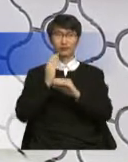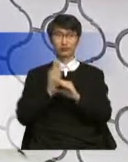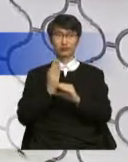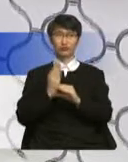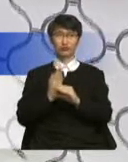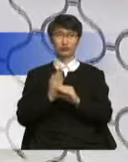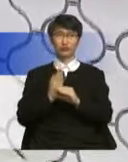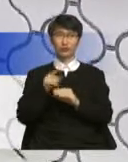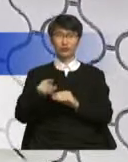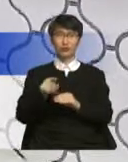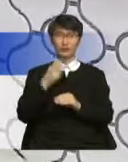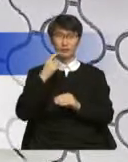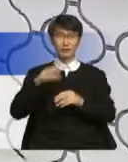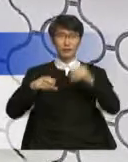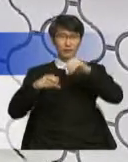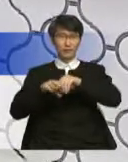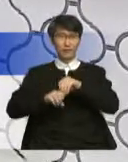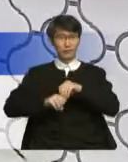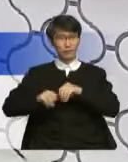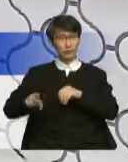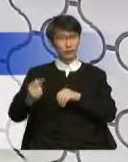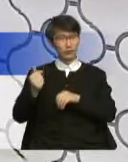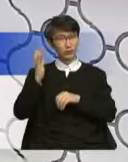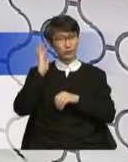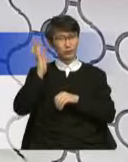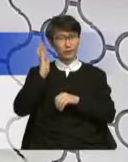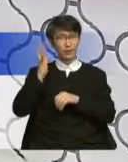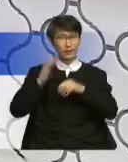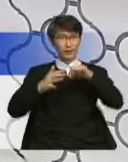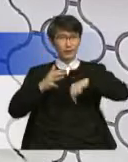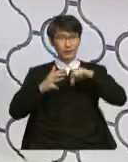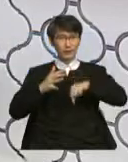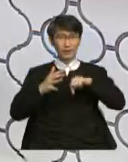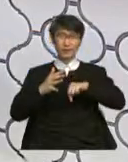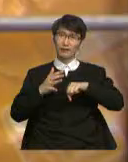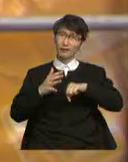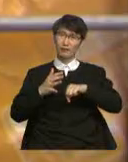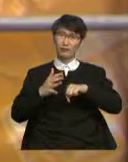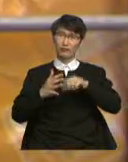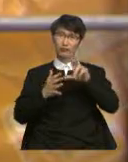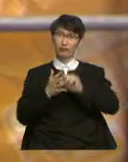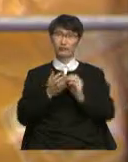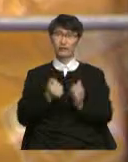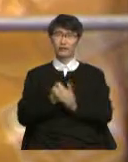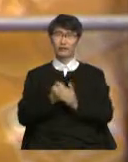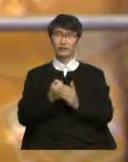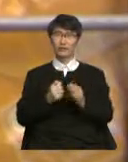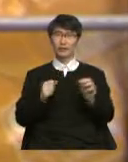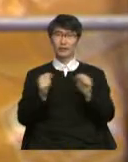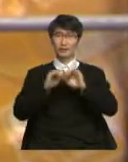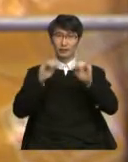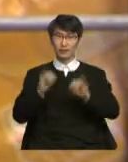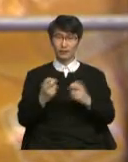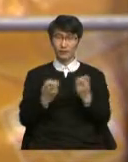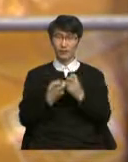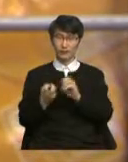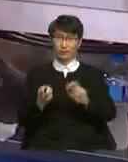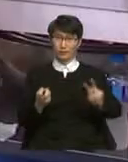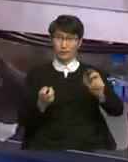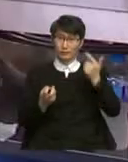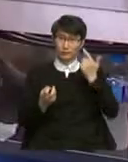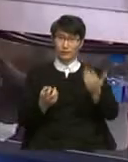쌓이고 있죠. 이거를 비닐에 넣기도 그렇고 안에 내용물이 있기 때문에. 그렇다면 아이스팩은 어떻게 버려야